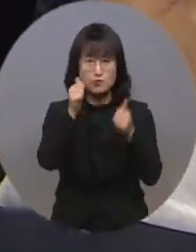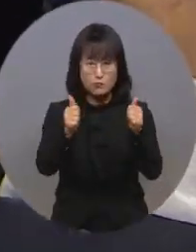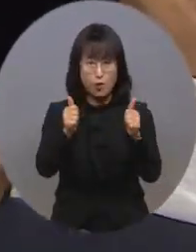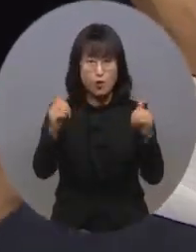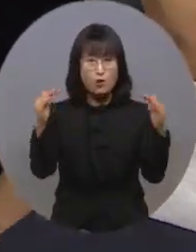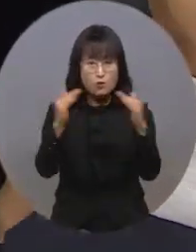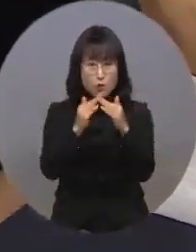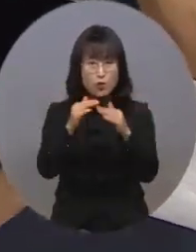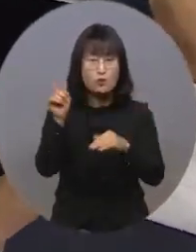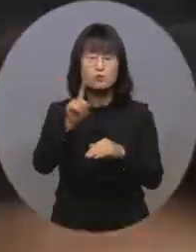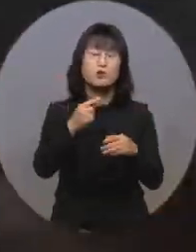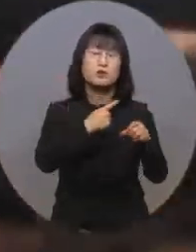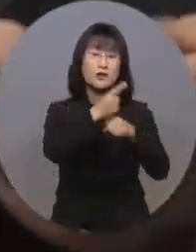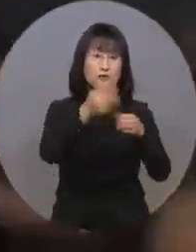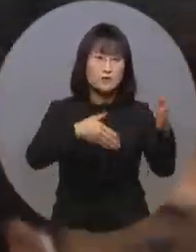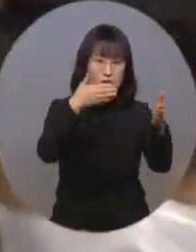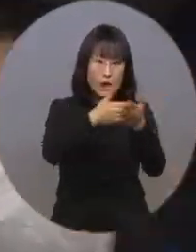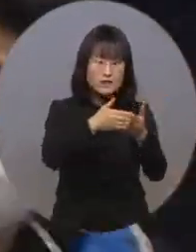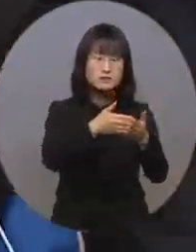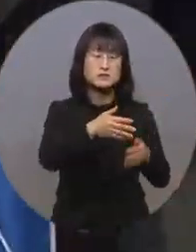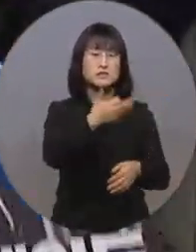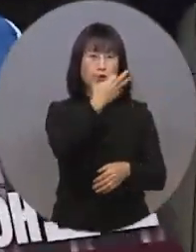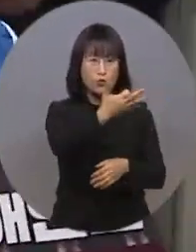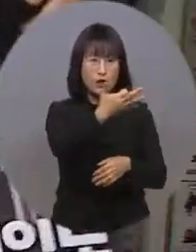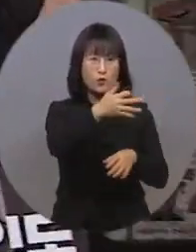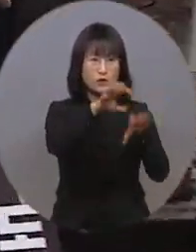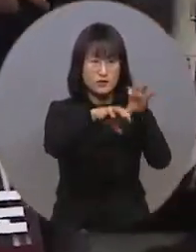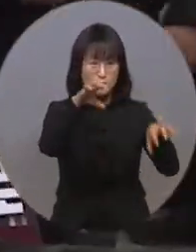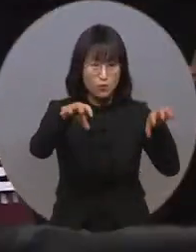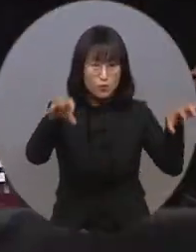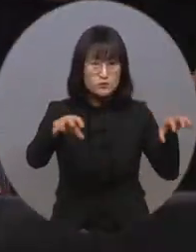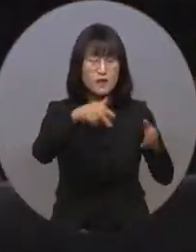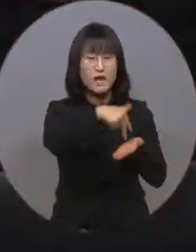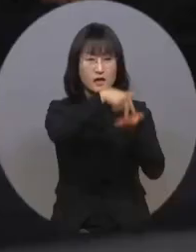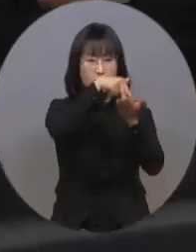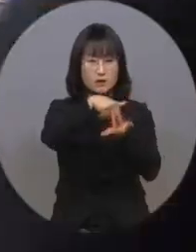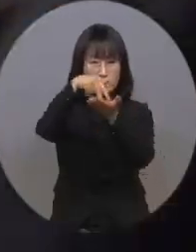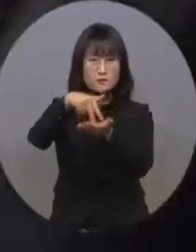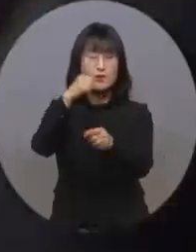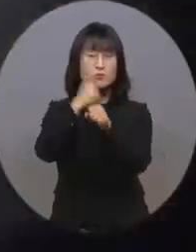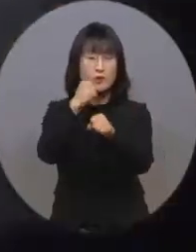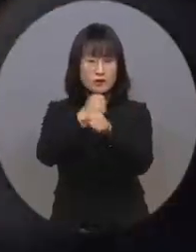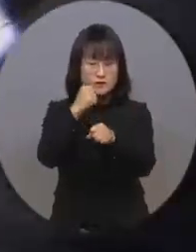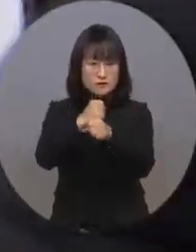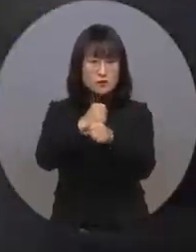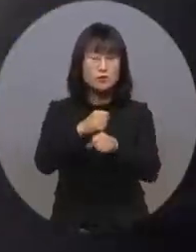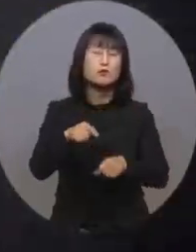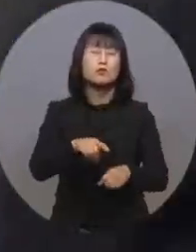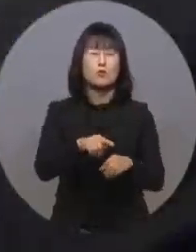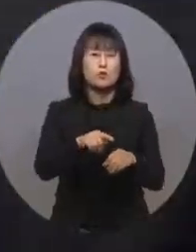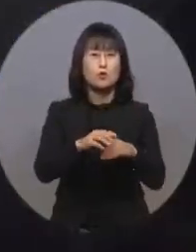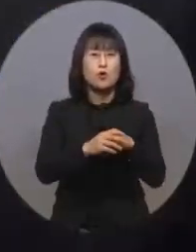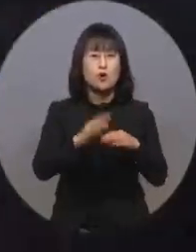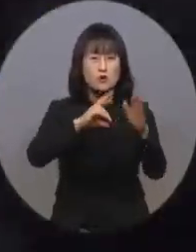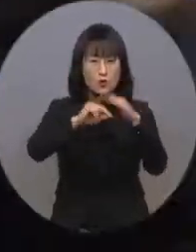내년까지 서울교통공사가 19개 역사에 엘리베이터를 설치하고 전 장현의 의도적인 열차 운행 늦추기를 중단하라는